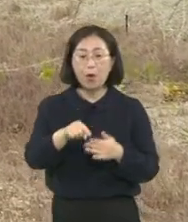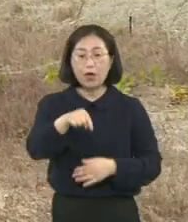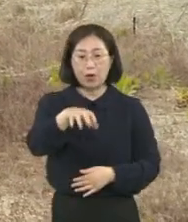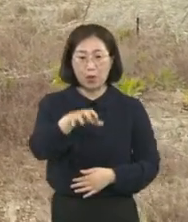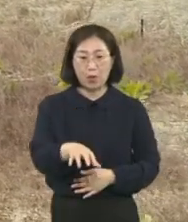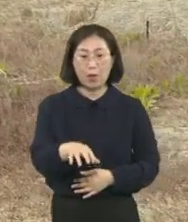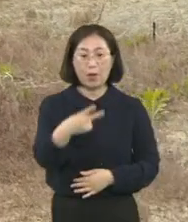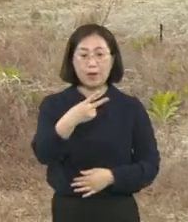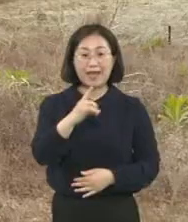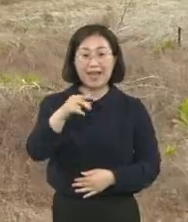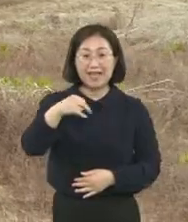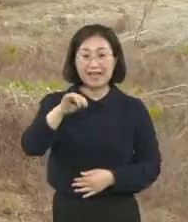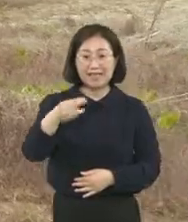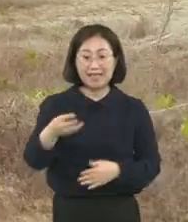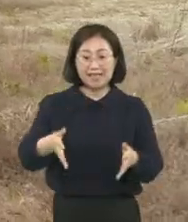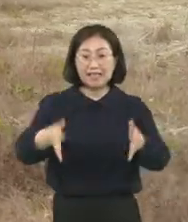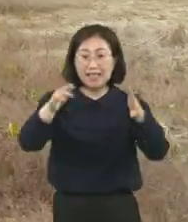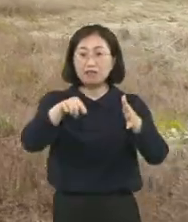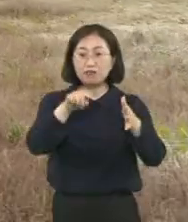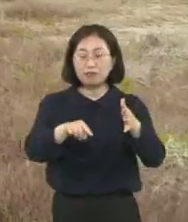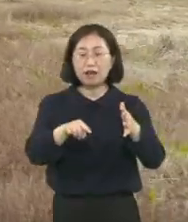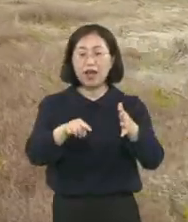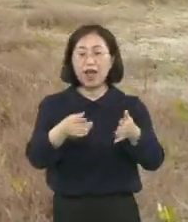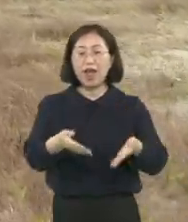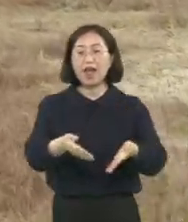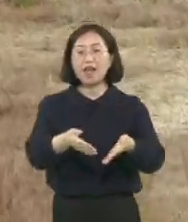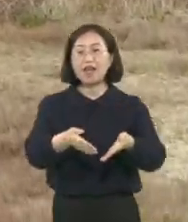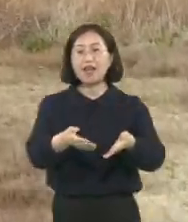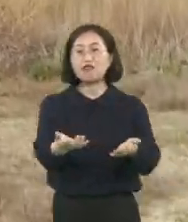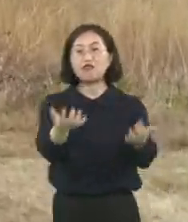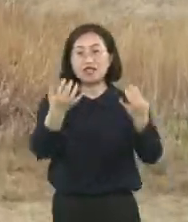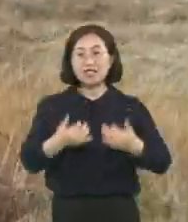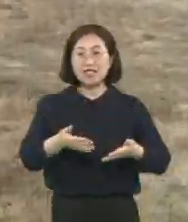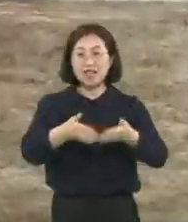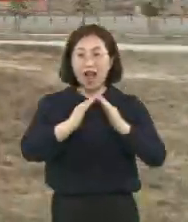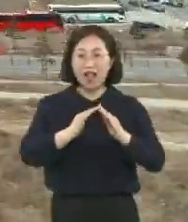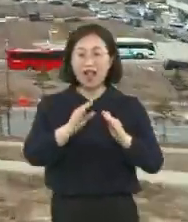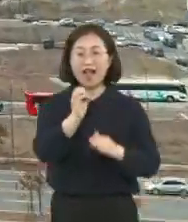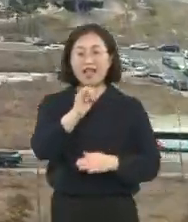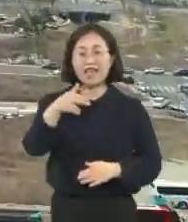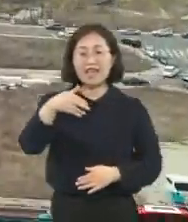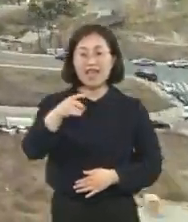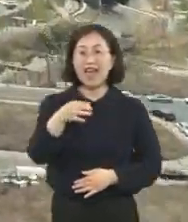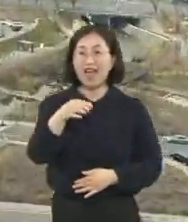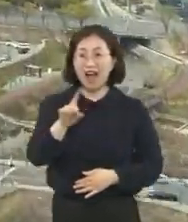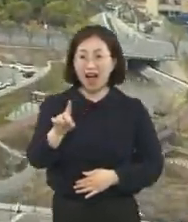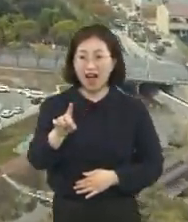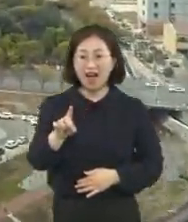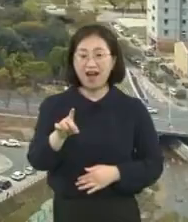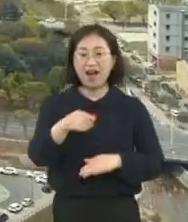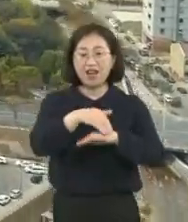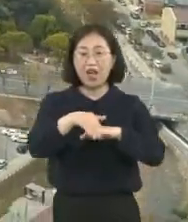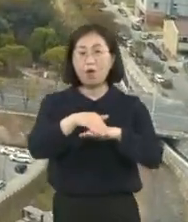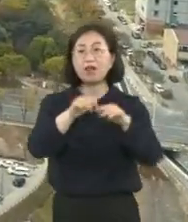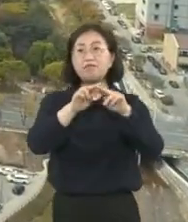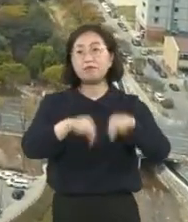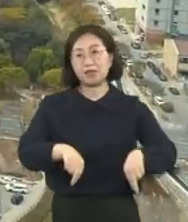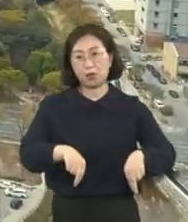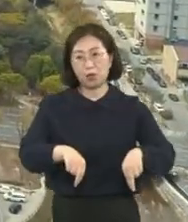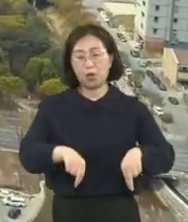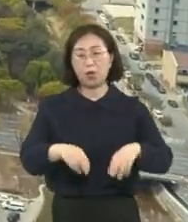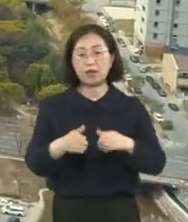이곳 대실지구에 들어오기로 했던 세계적인 가구업체 이케아 유치가 무산되면서 지역 민심이